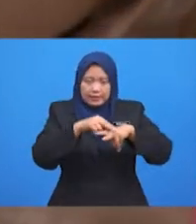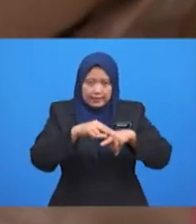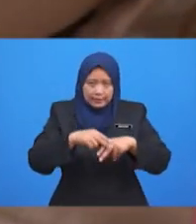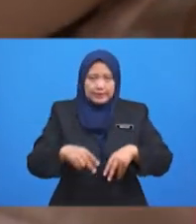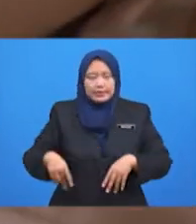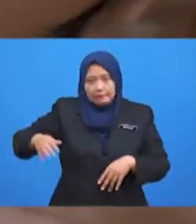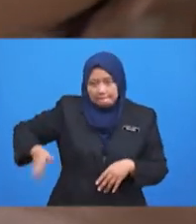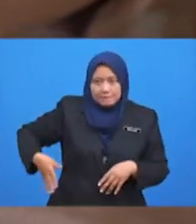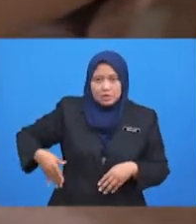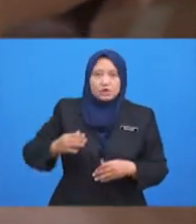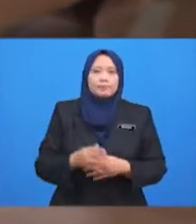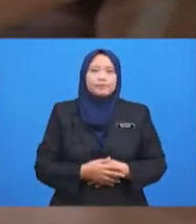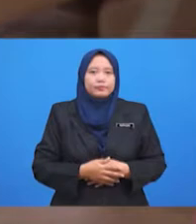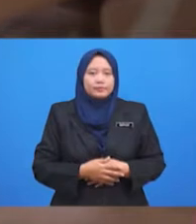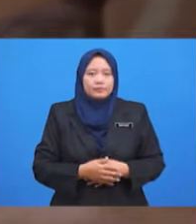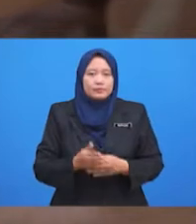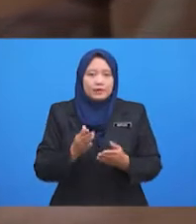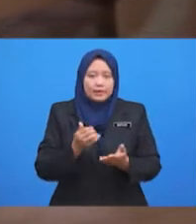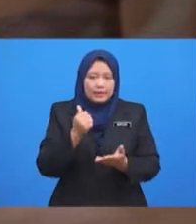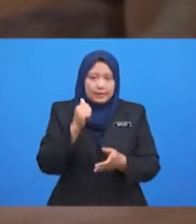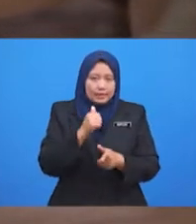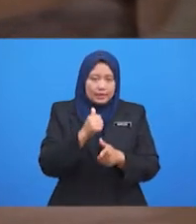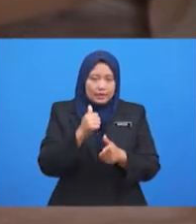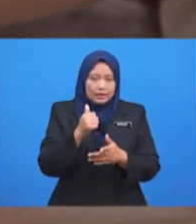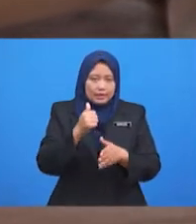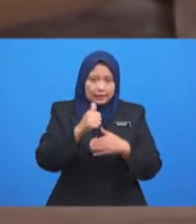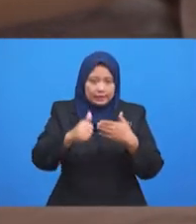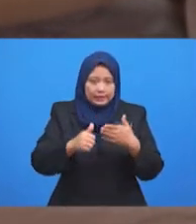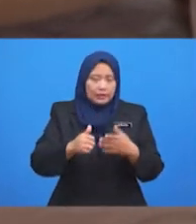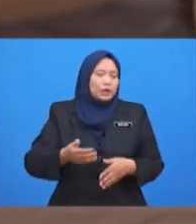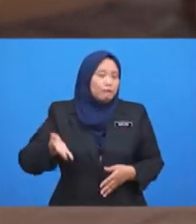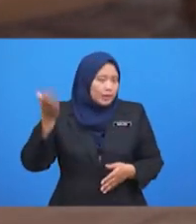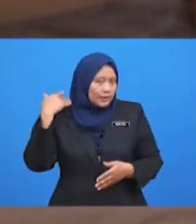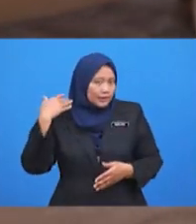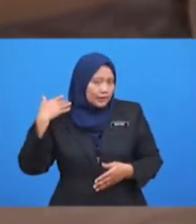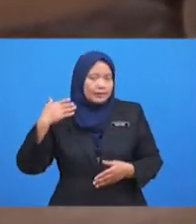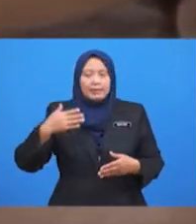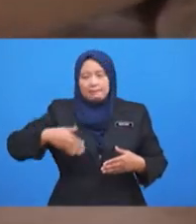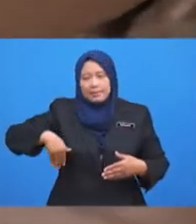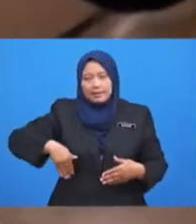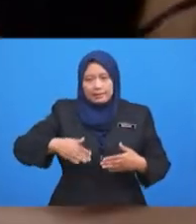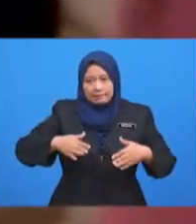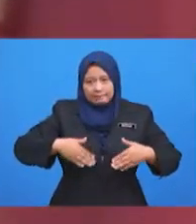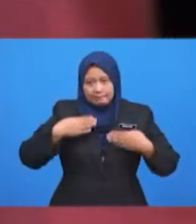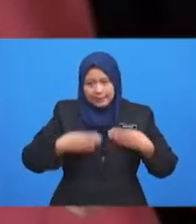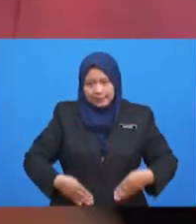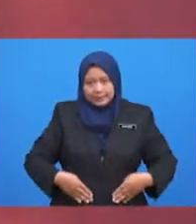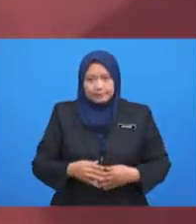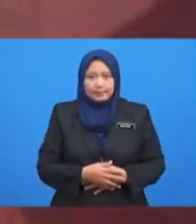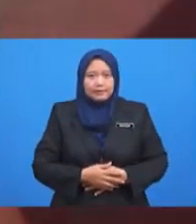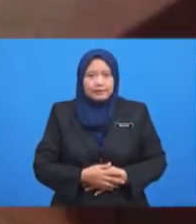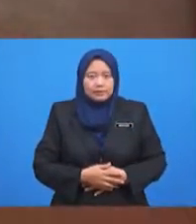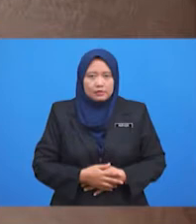Seterusnya, minta pelanggan untuk menelentang. Mulakan proses rawatan di bahagian depan, paha